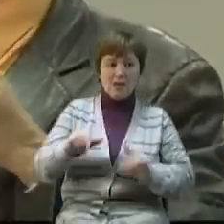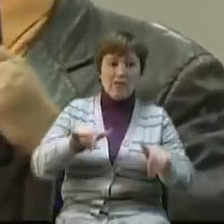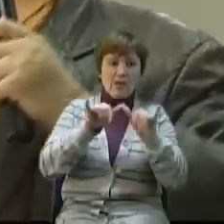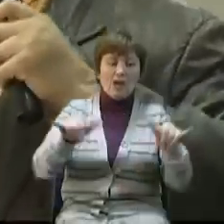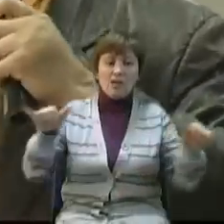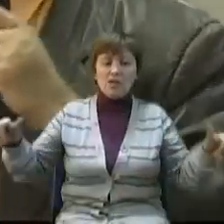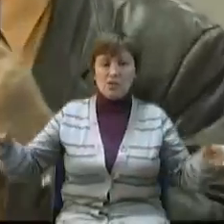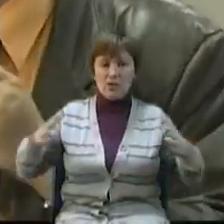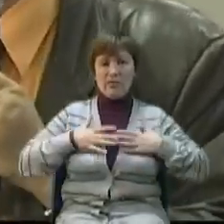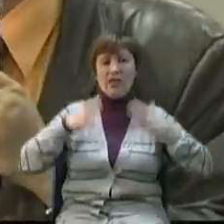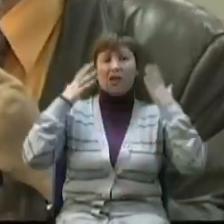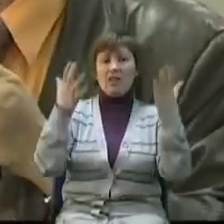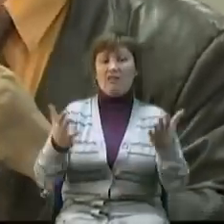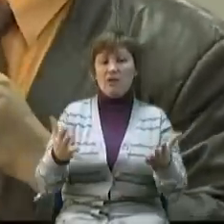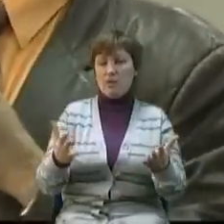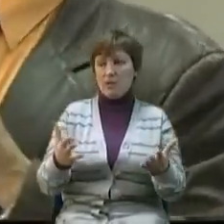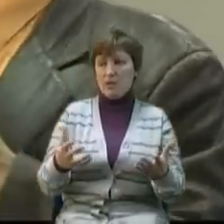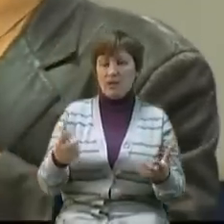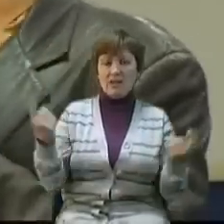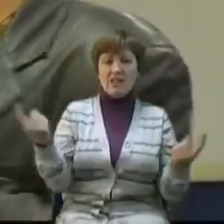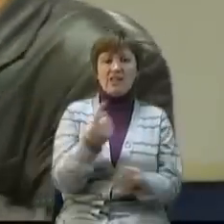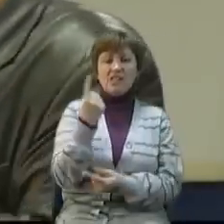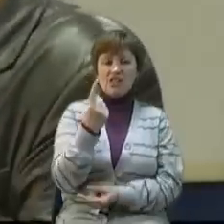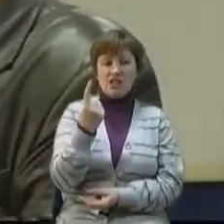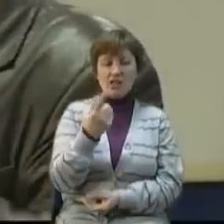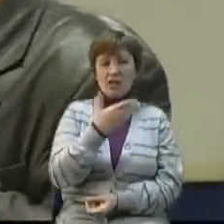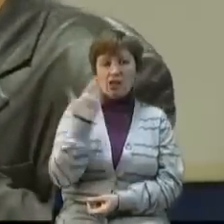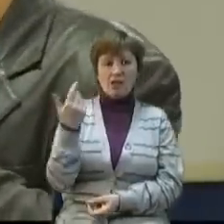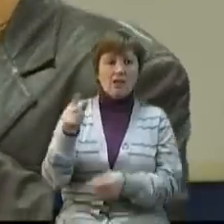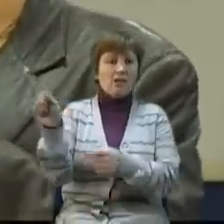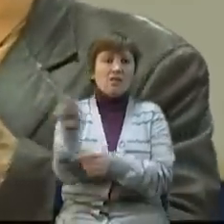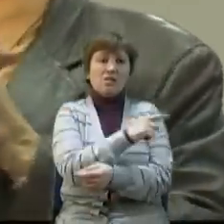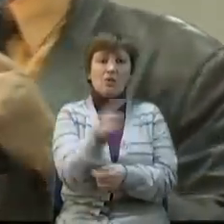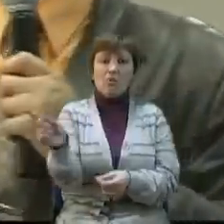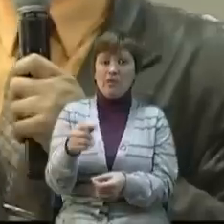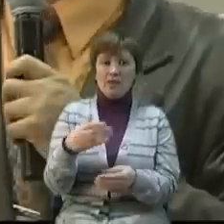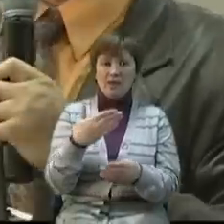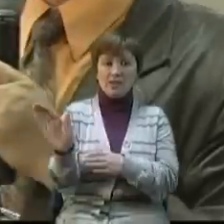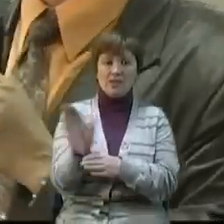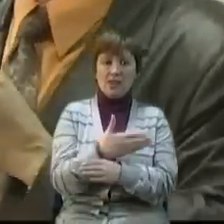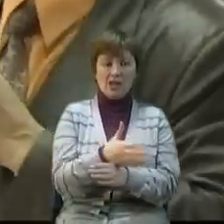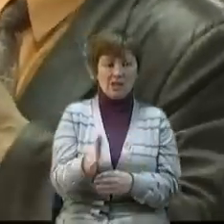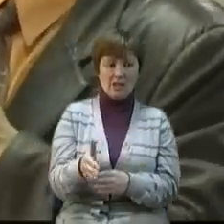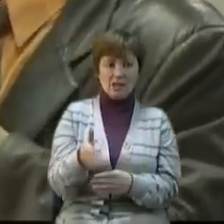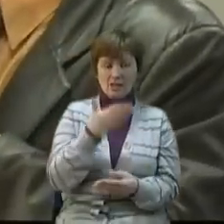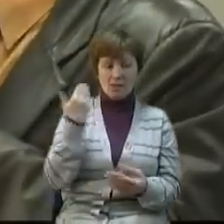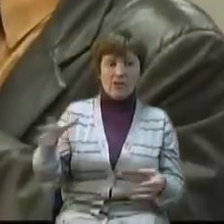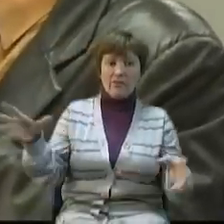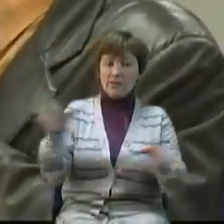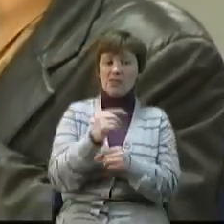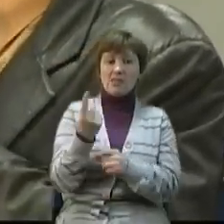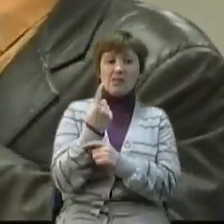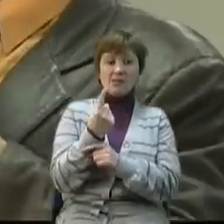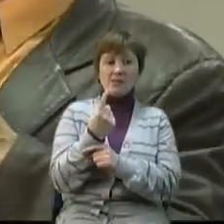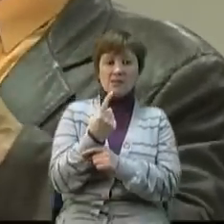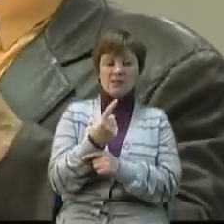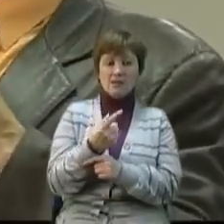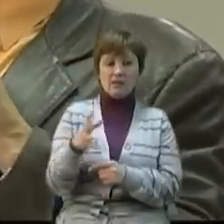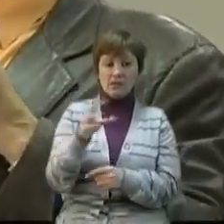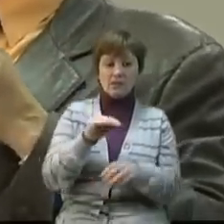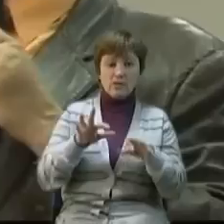вдохновленная, церковь единая. Нету особых противоречий, ничего, все растет, все двигается. И